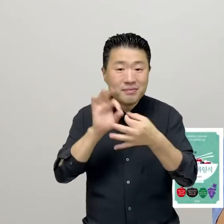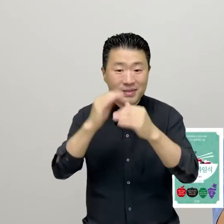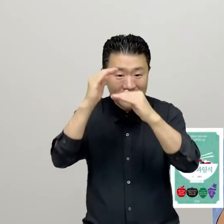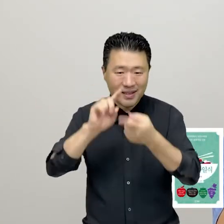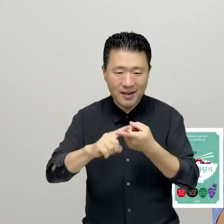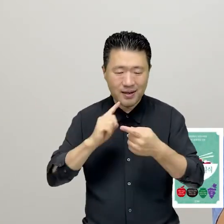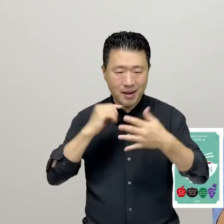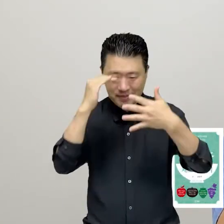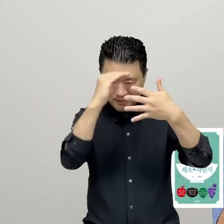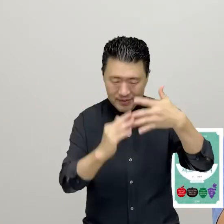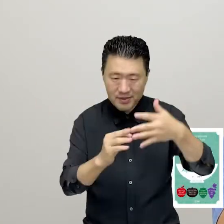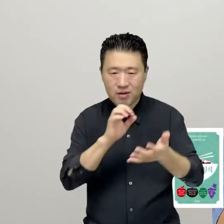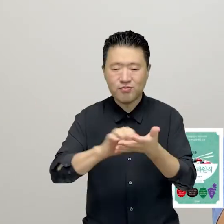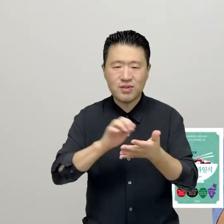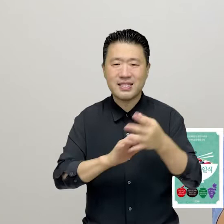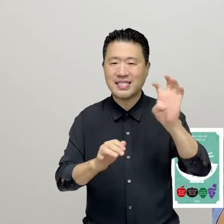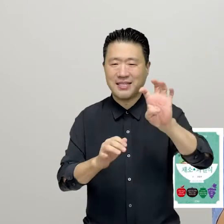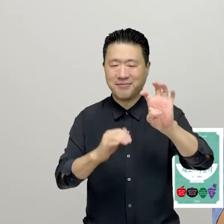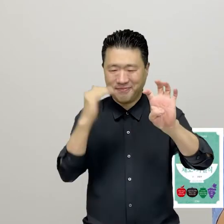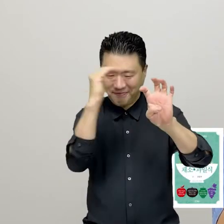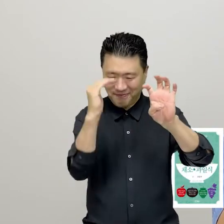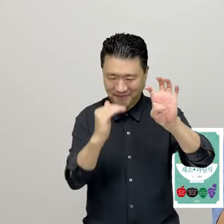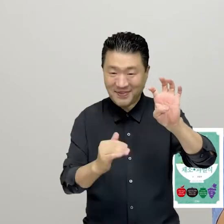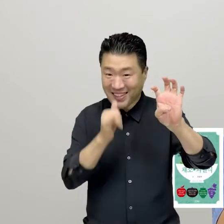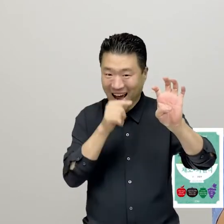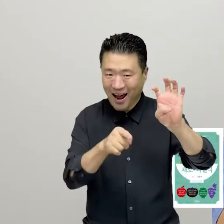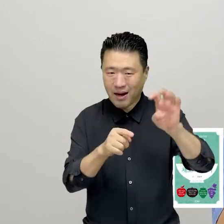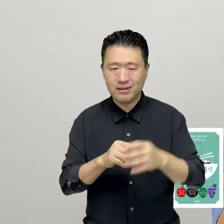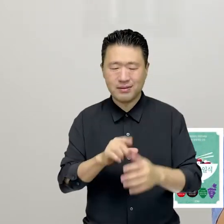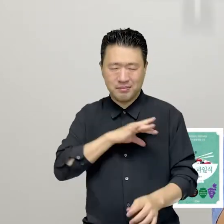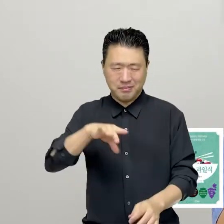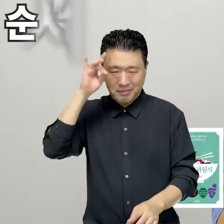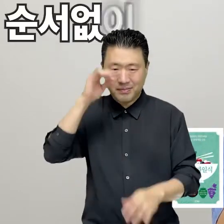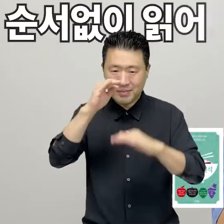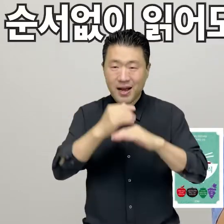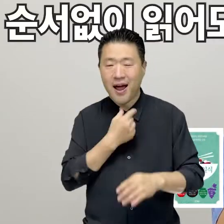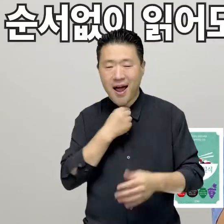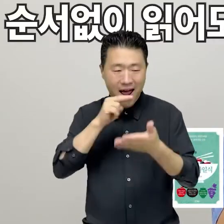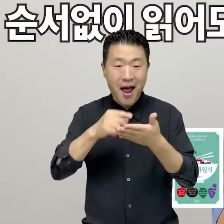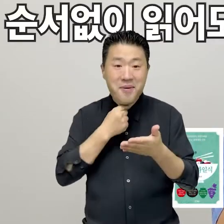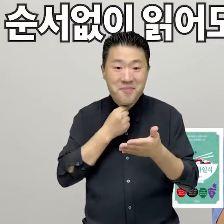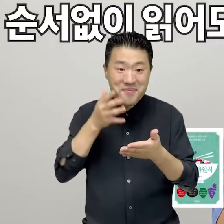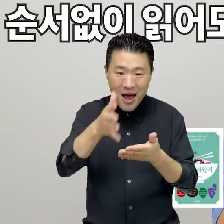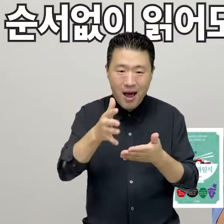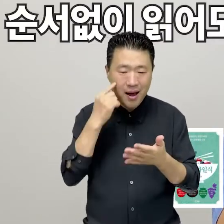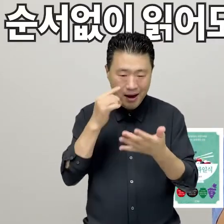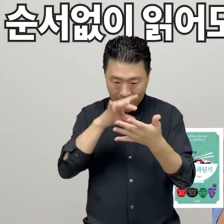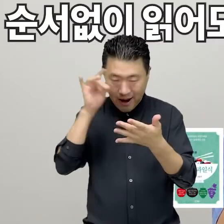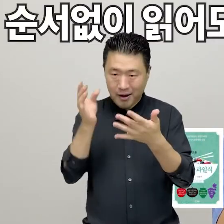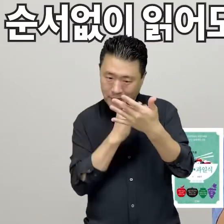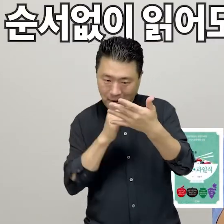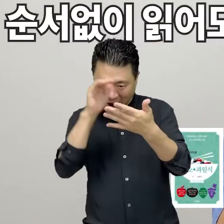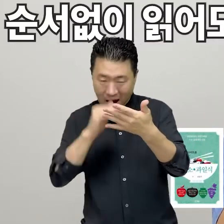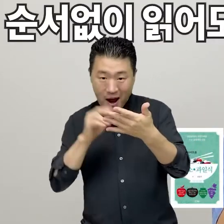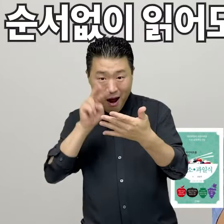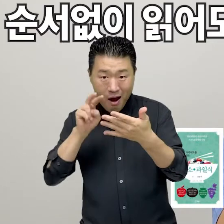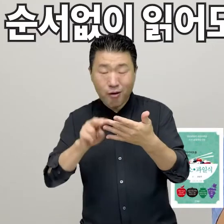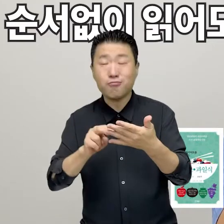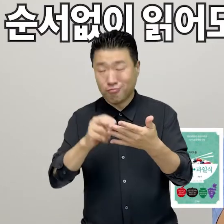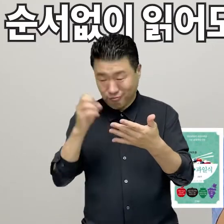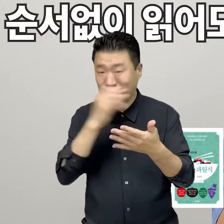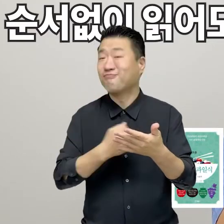관련된 목차를 총 40개를 만들었기 때문에 가장 먼저 읽고 싶은 책